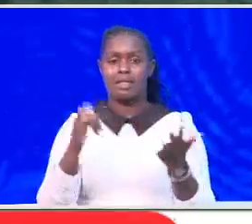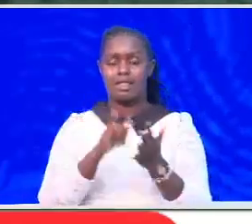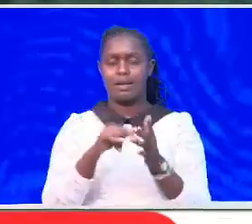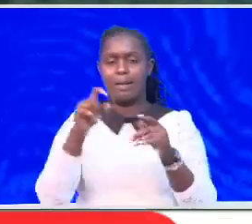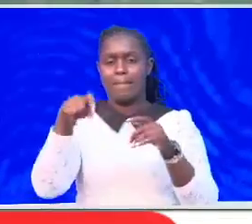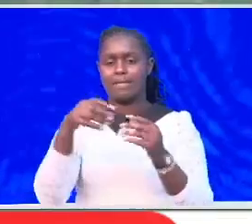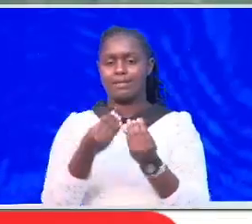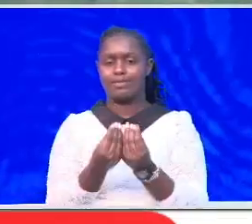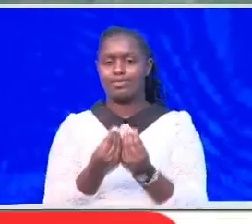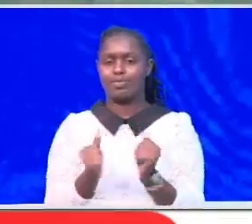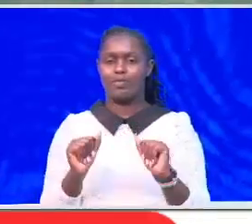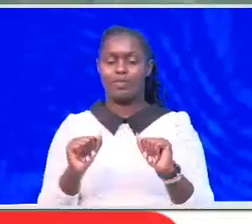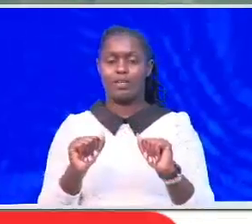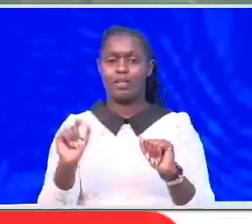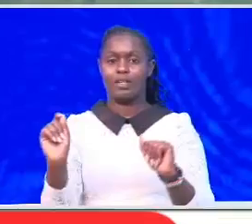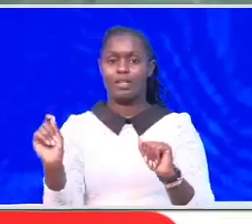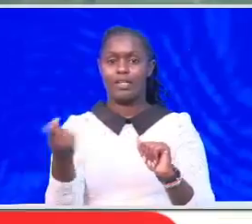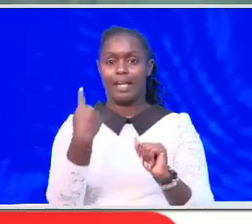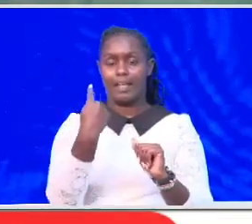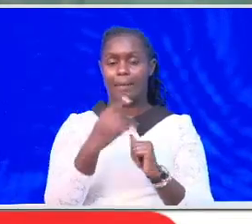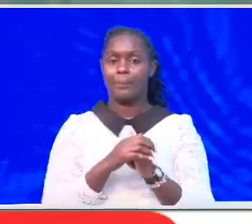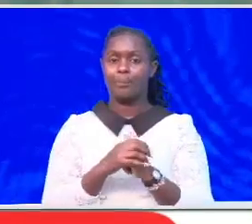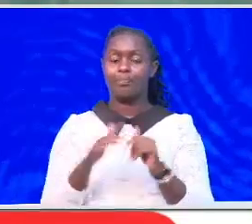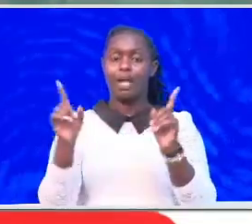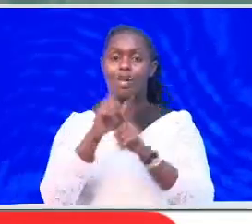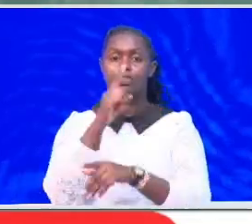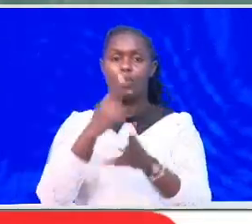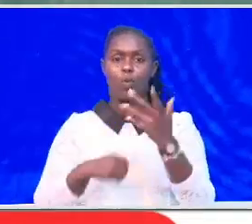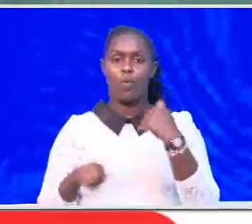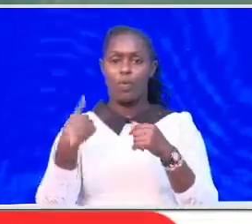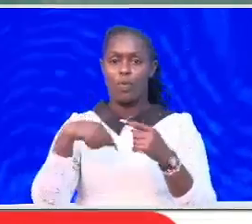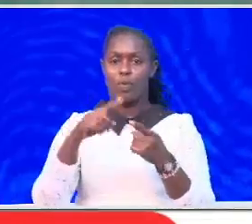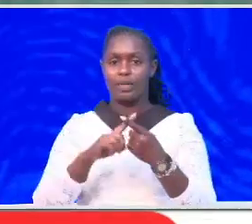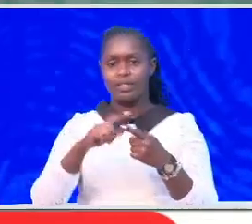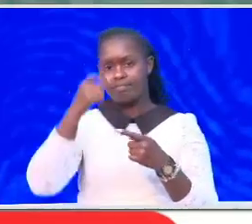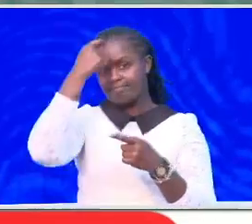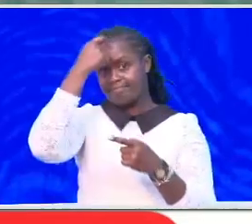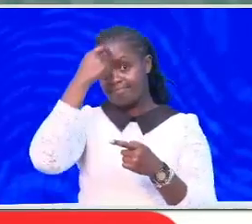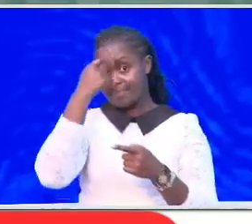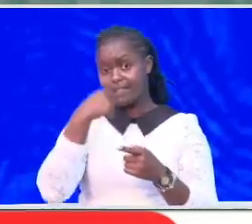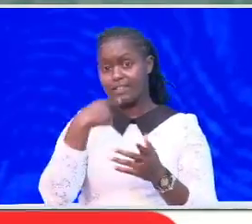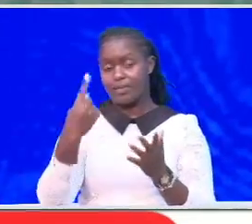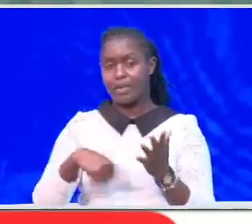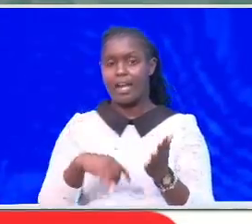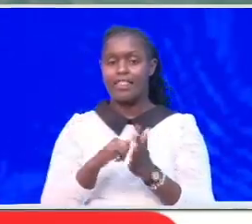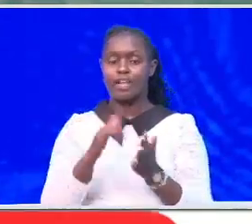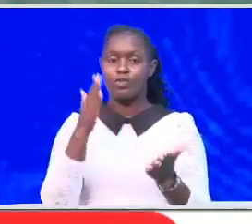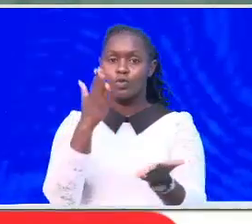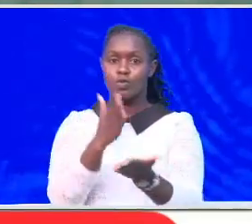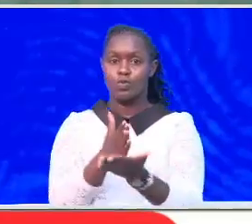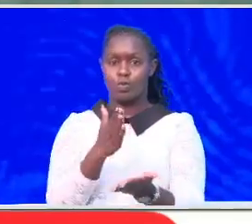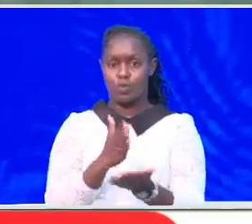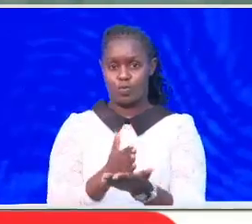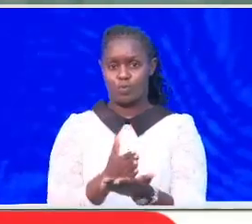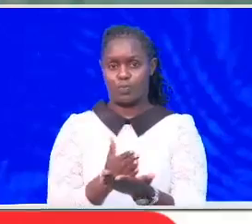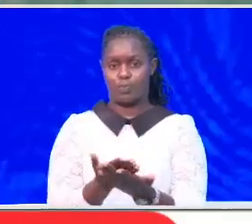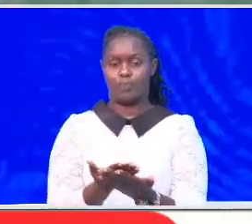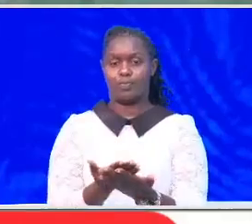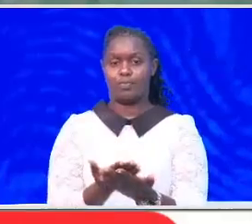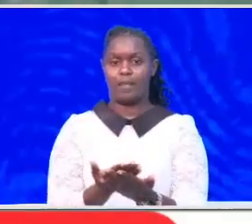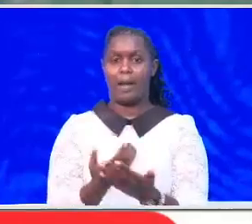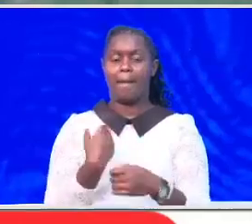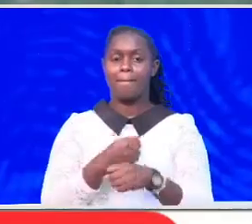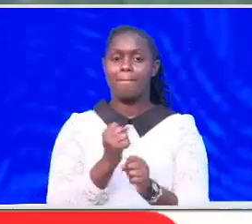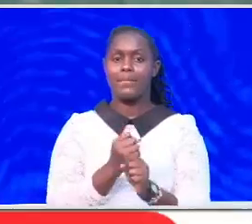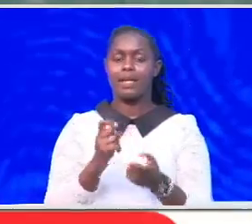ikome Kenya hii. Na yale ndugu weta amesema, kwamba watu wanasema umeweka Kenya on the election mode,